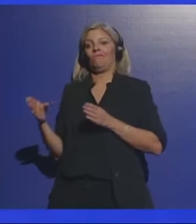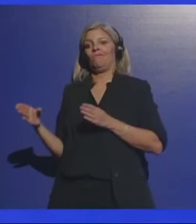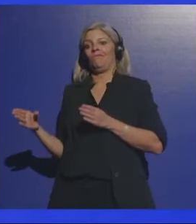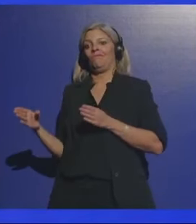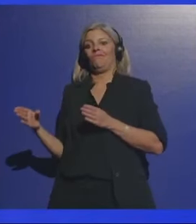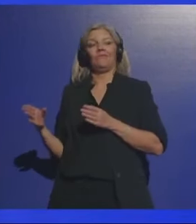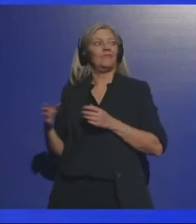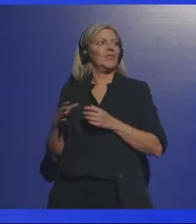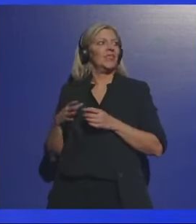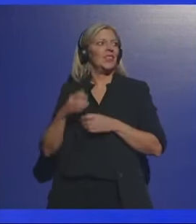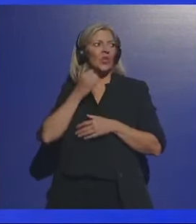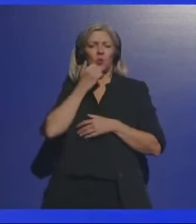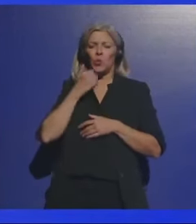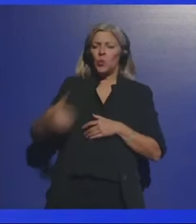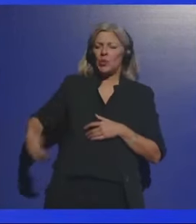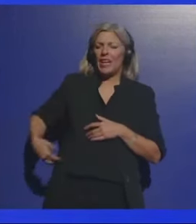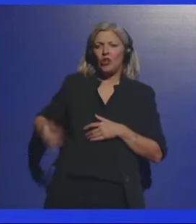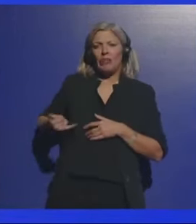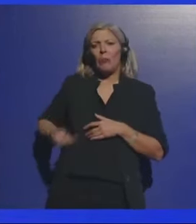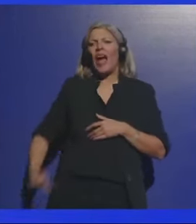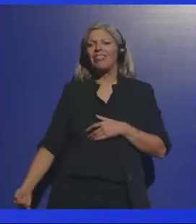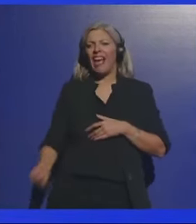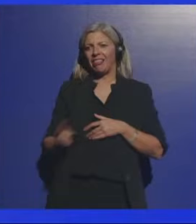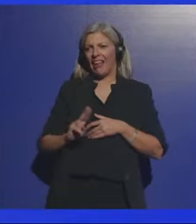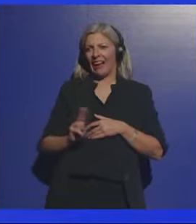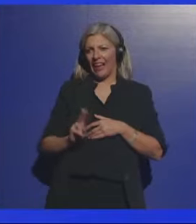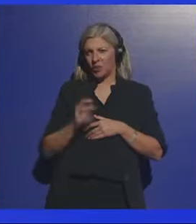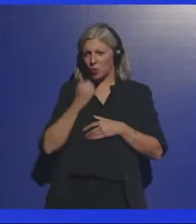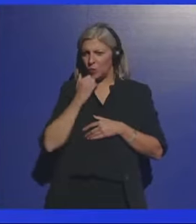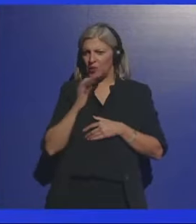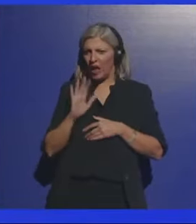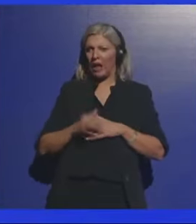Scusate che non mi hanno messo pure sto catetere qua